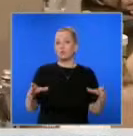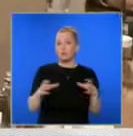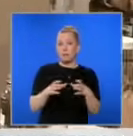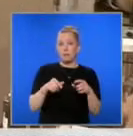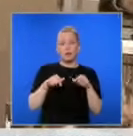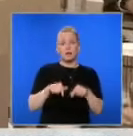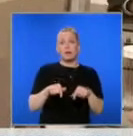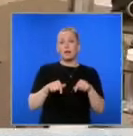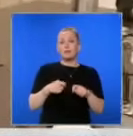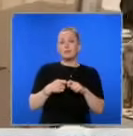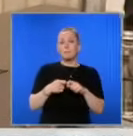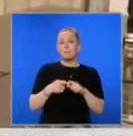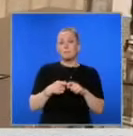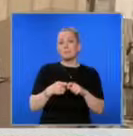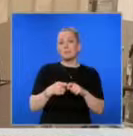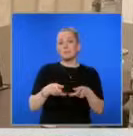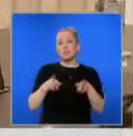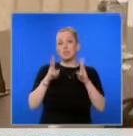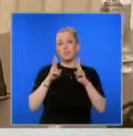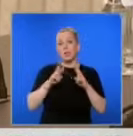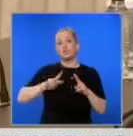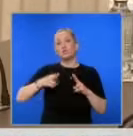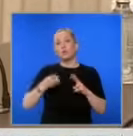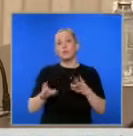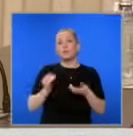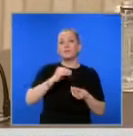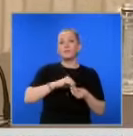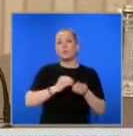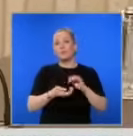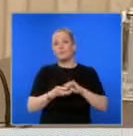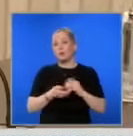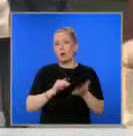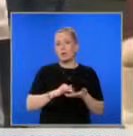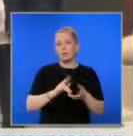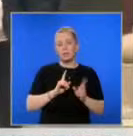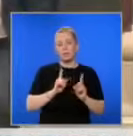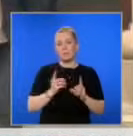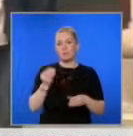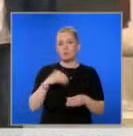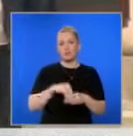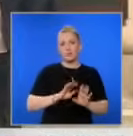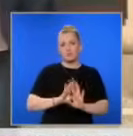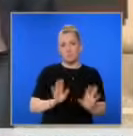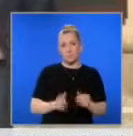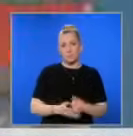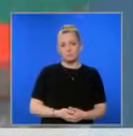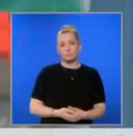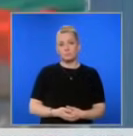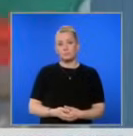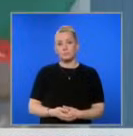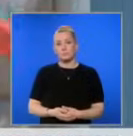бъде решена някаква друга конфигурация или поне заявявам, че ние няма да участваме. А пред медиите